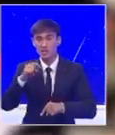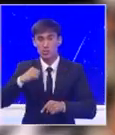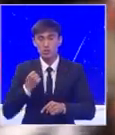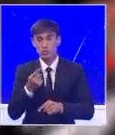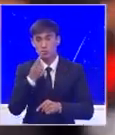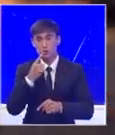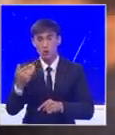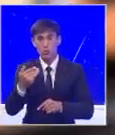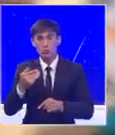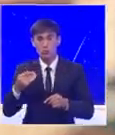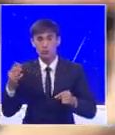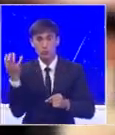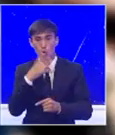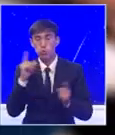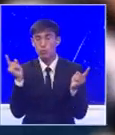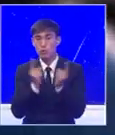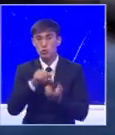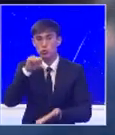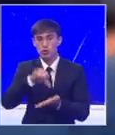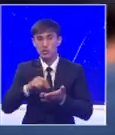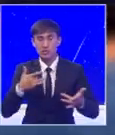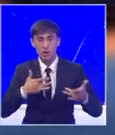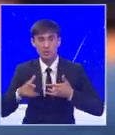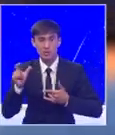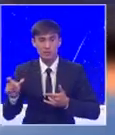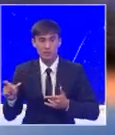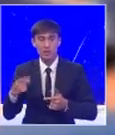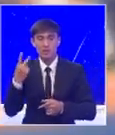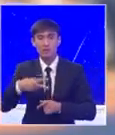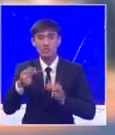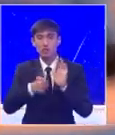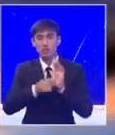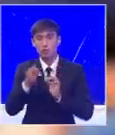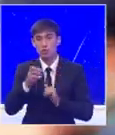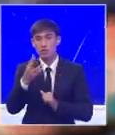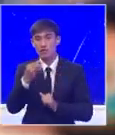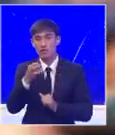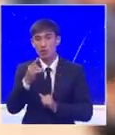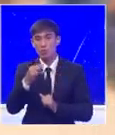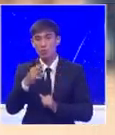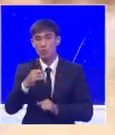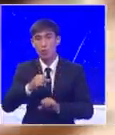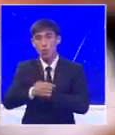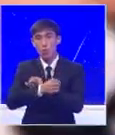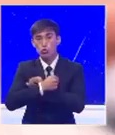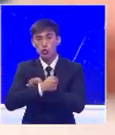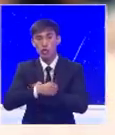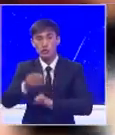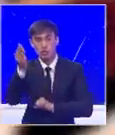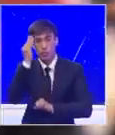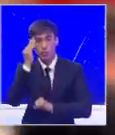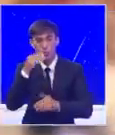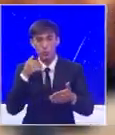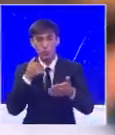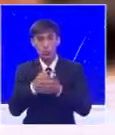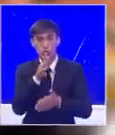друзья, устроив ему теплый прием с участием артистов. 26 июня Шавкат Рахмонов удушающим приемом